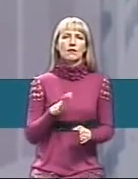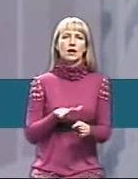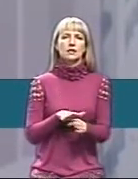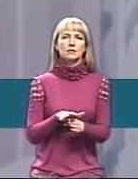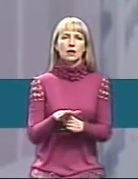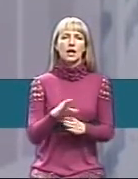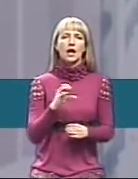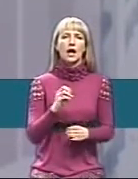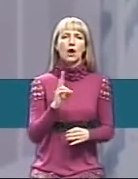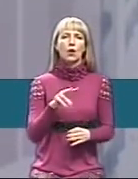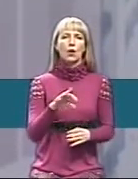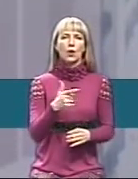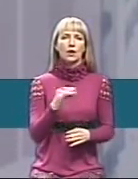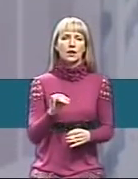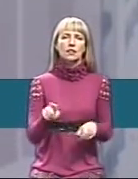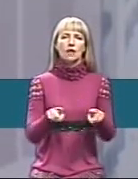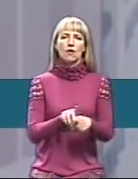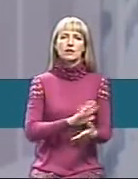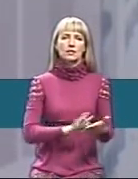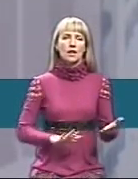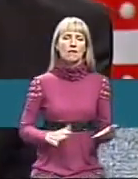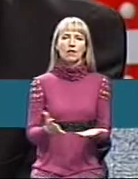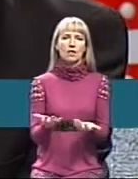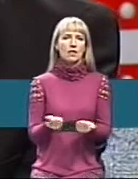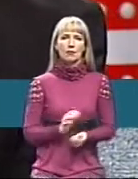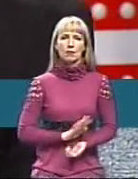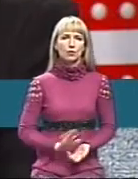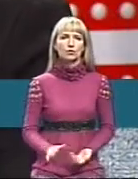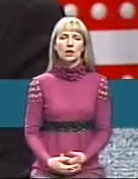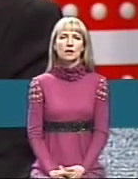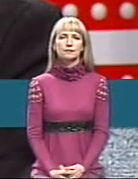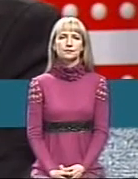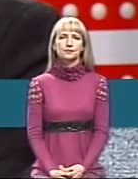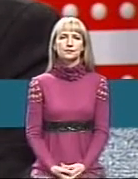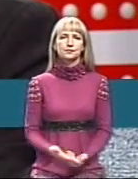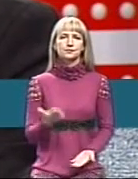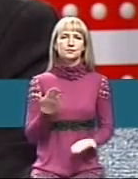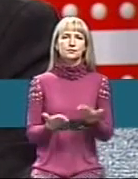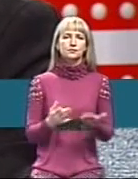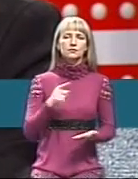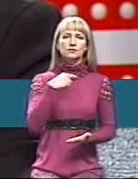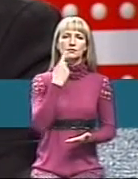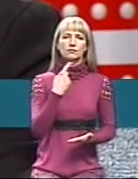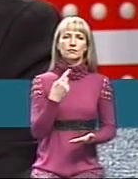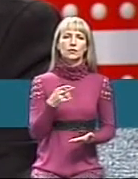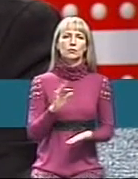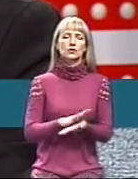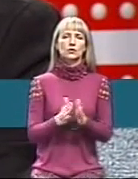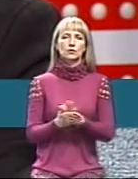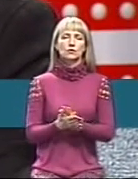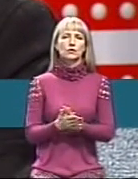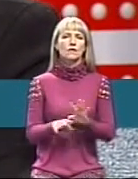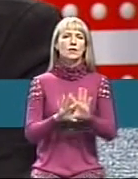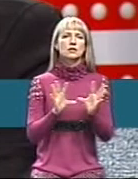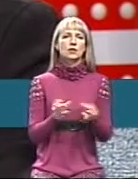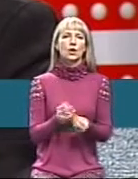управлении экологии такое заявление не поступало. Якщо говорити от про ситуацію в цілому,